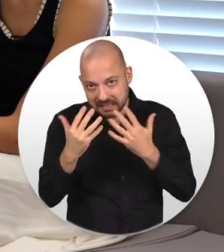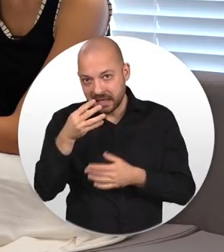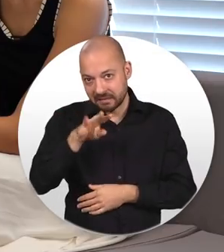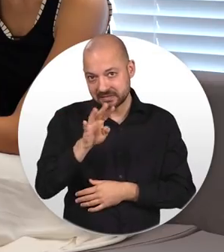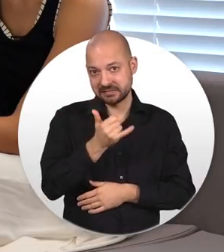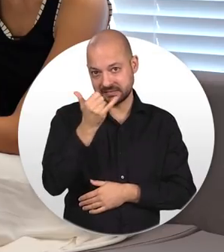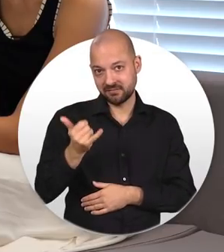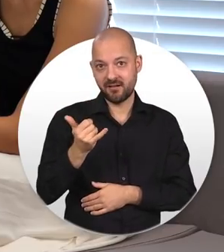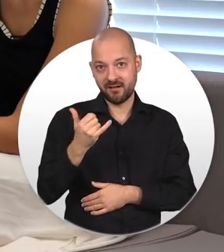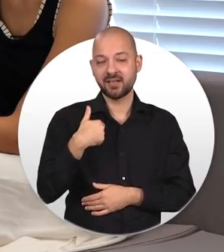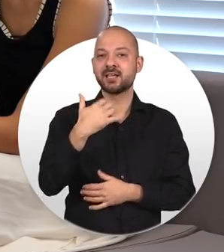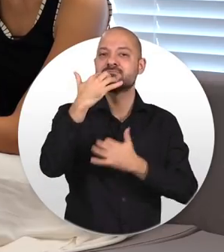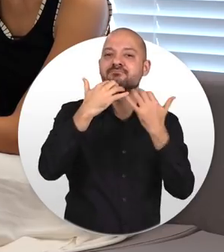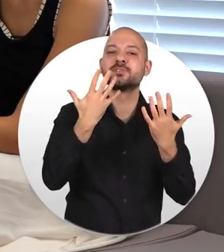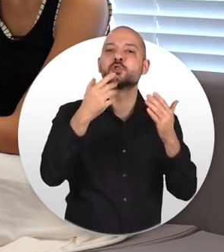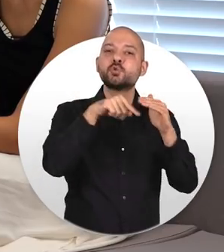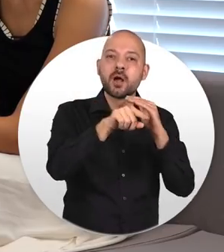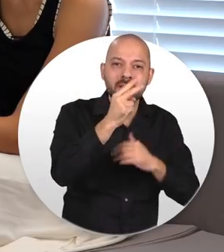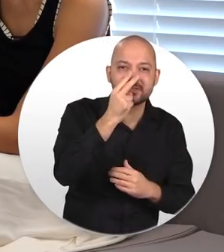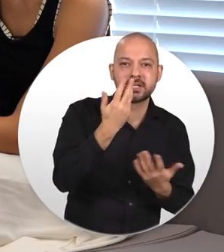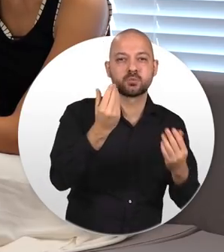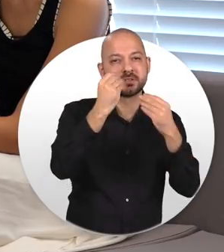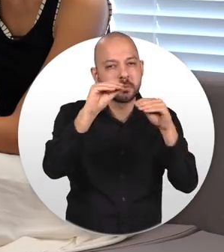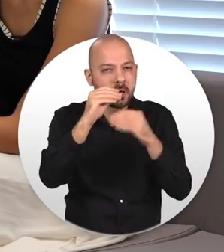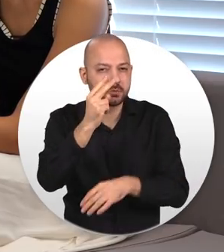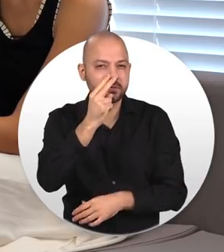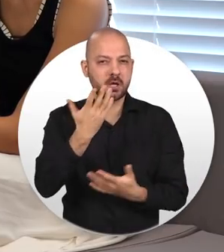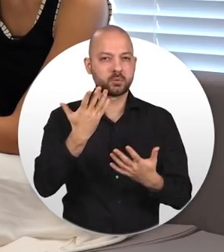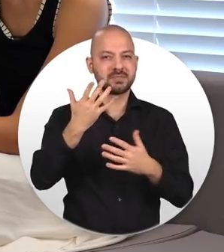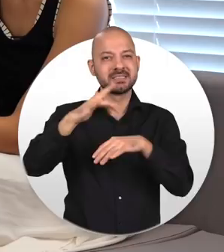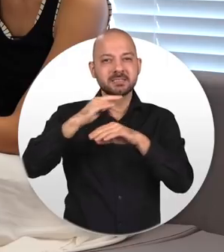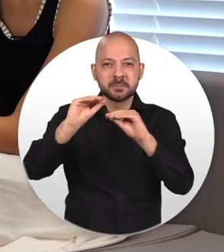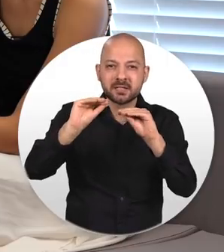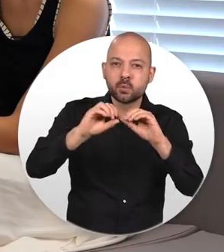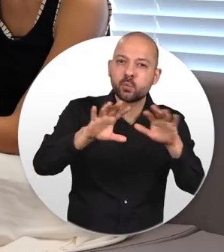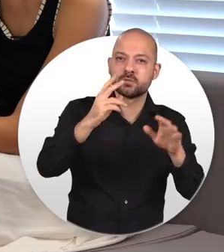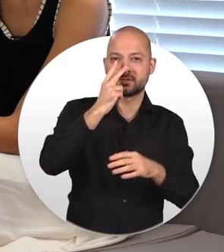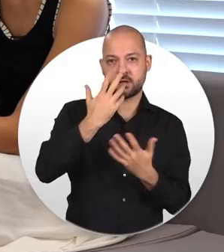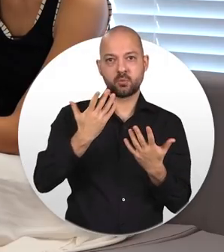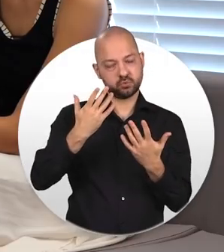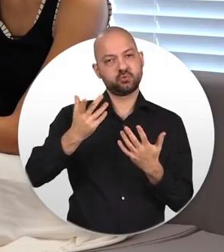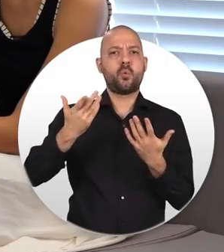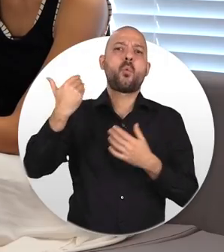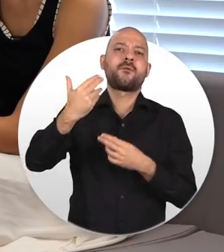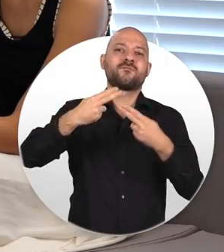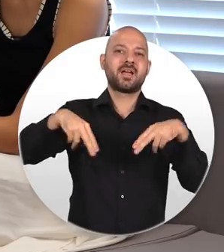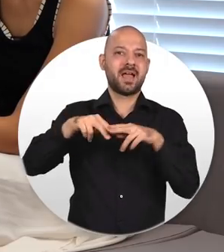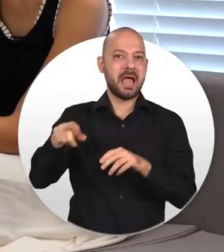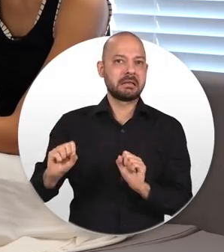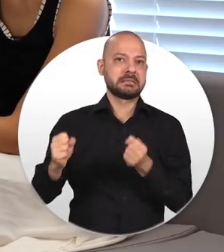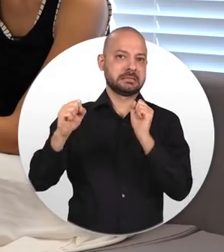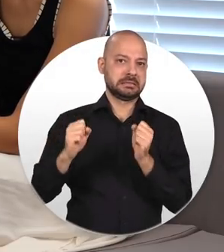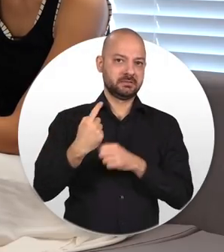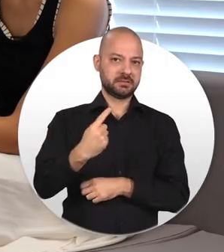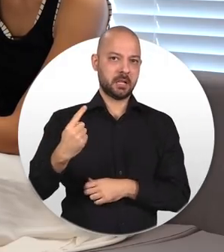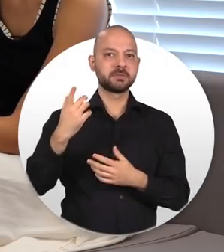die Accessibilität, die Information, die Sensibilisation, ganz oft von Assoziationen gemacht, also wenig